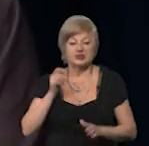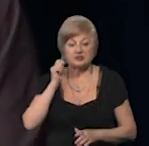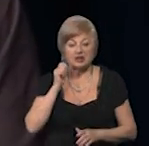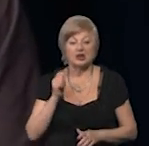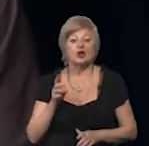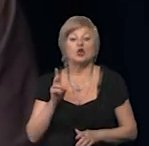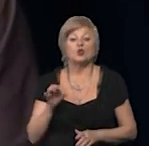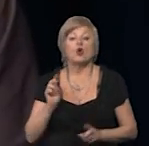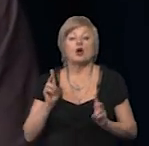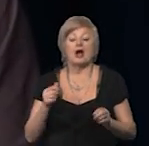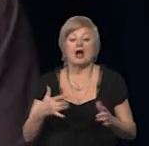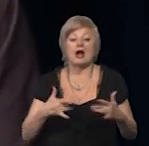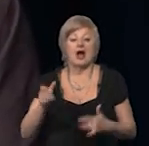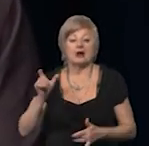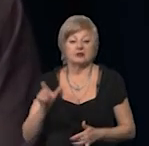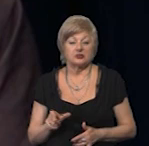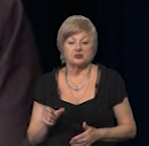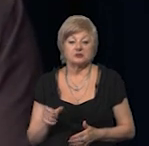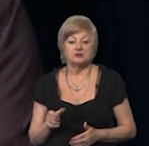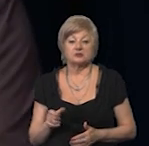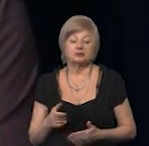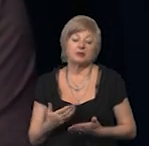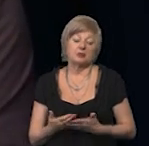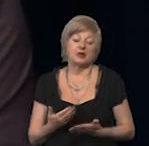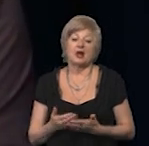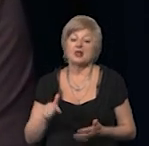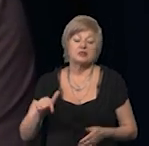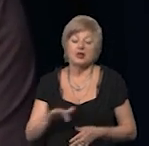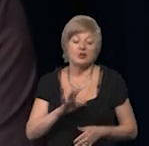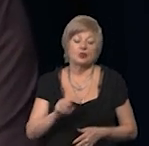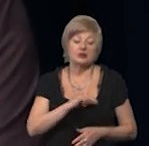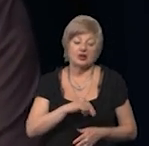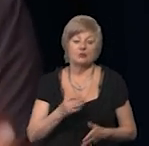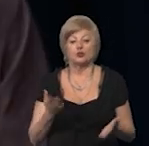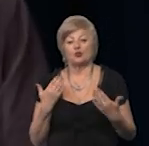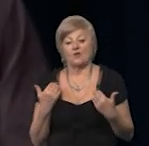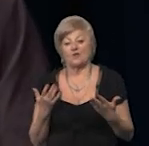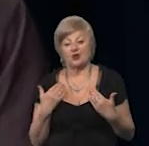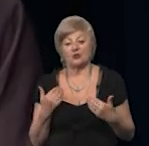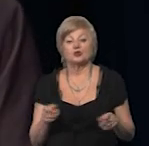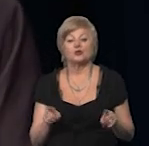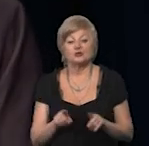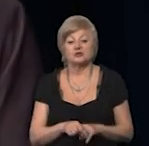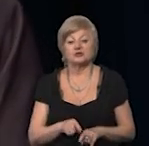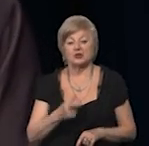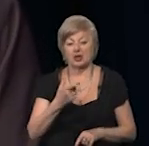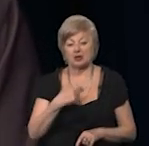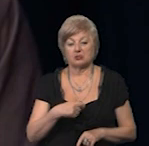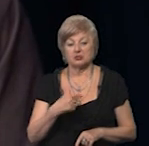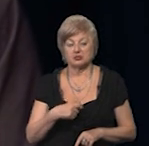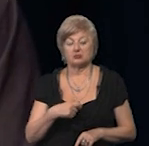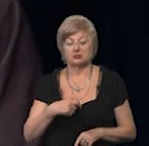коли не йде на роботу, коли він там, у нього вихідні і відпустка, він все одно знаходиться в